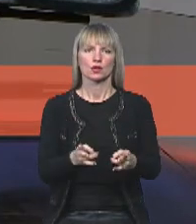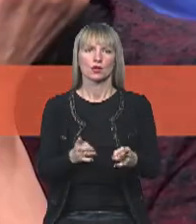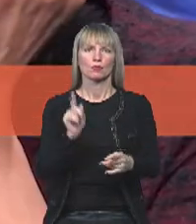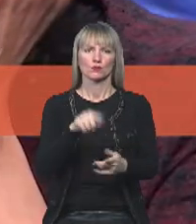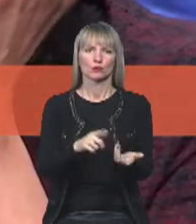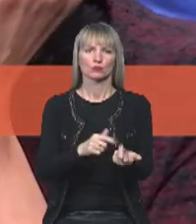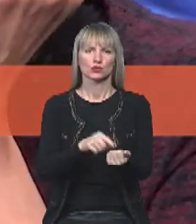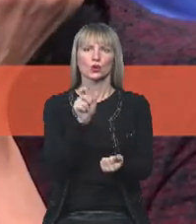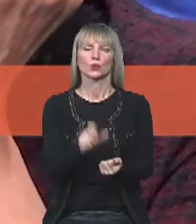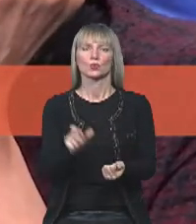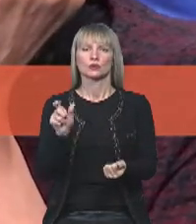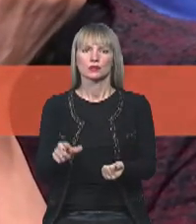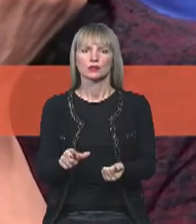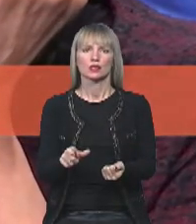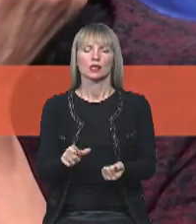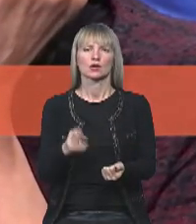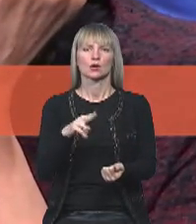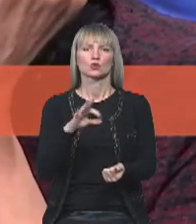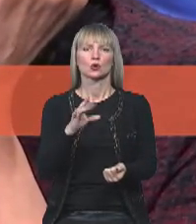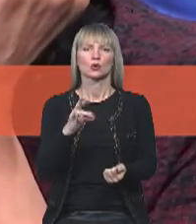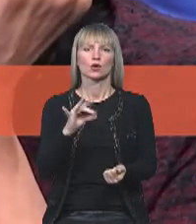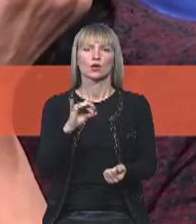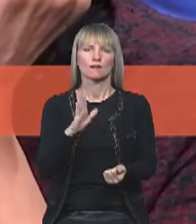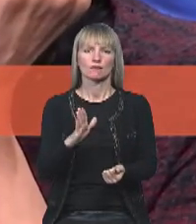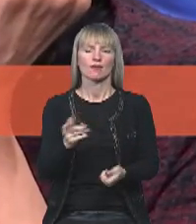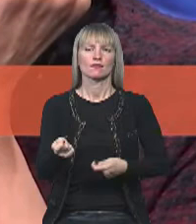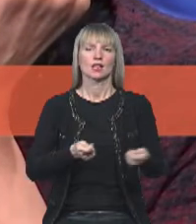тому числі там людей, донорів, влади,